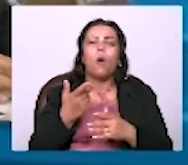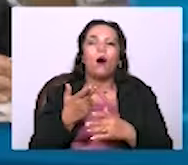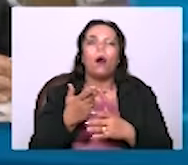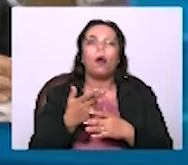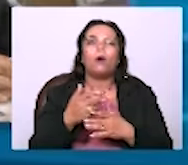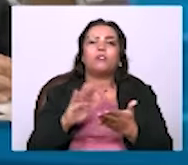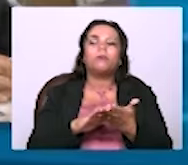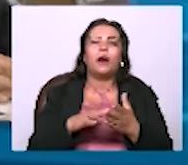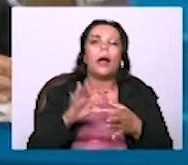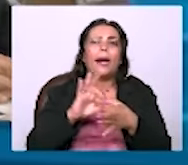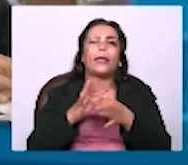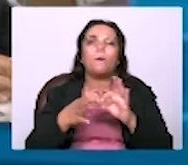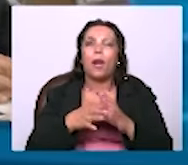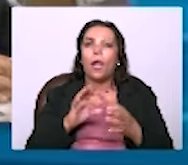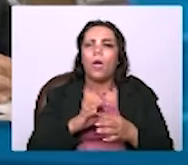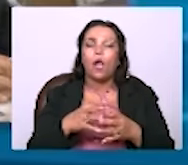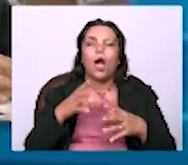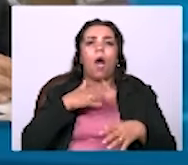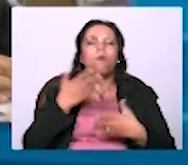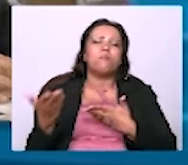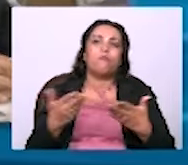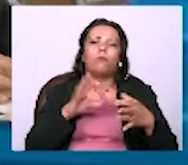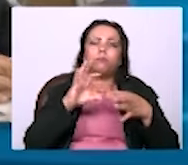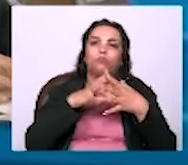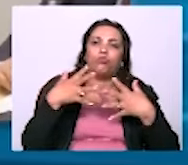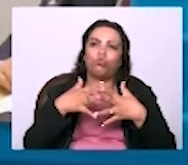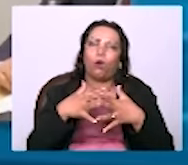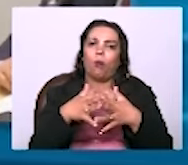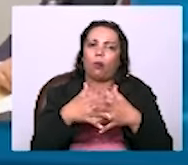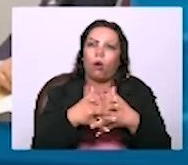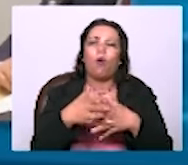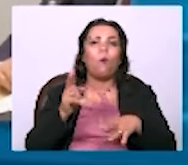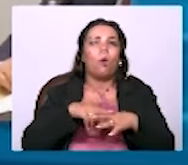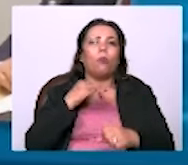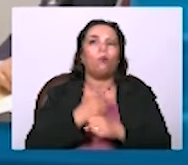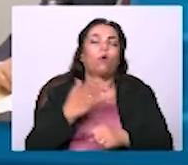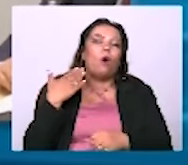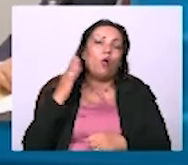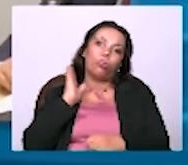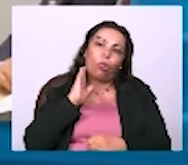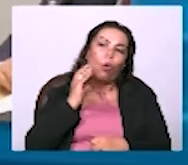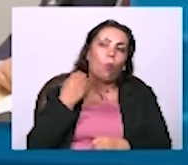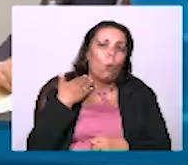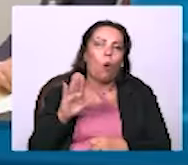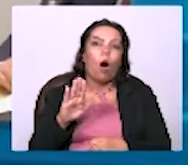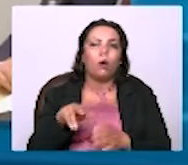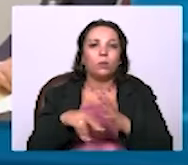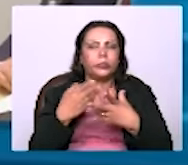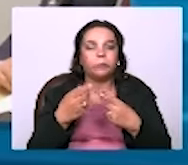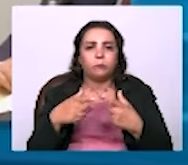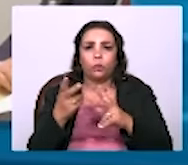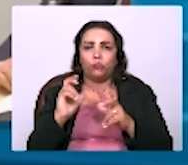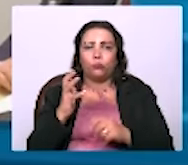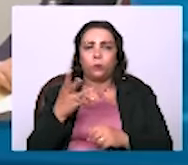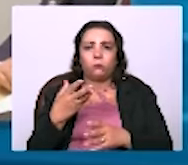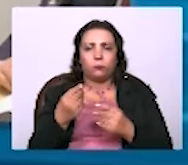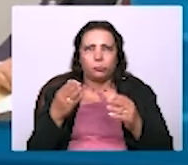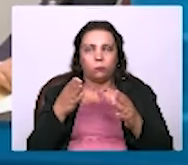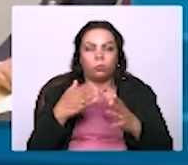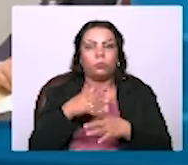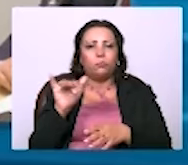الاهليه والتي تتيح مجال للمشاركه وتطيح مجال التطوع بالنسبه لقطاعات واسعه جدا من الشباب هي